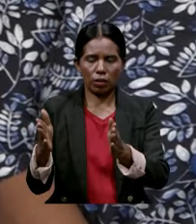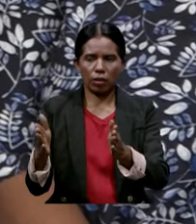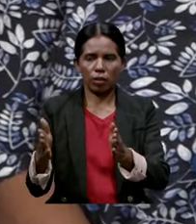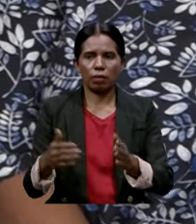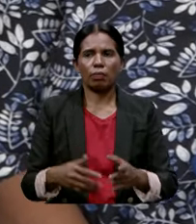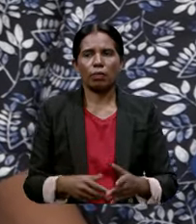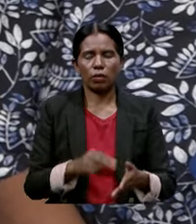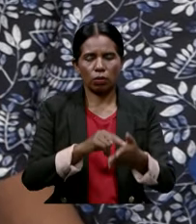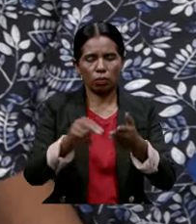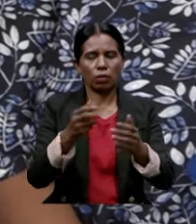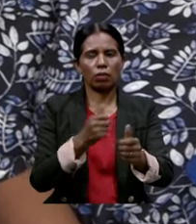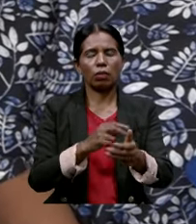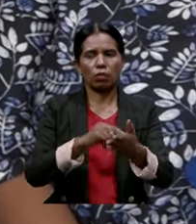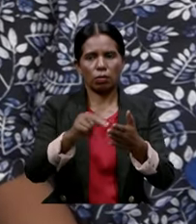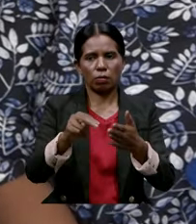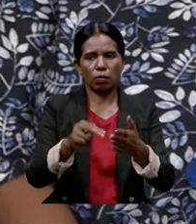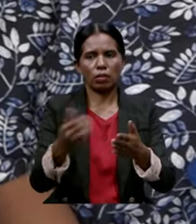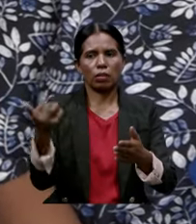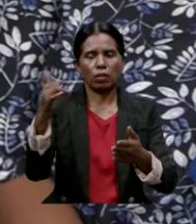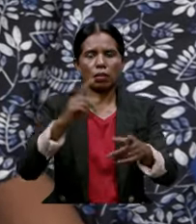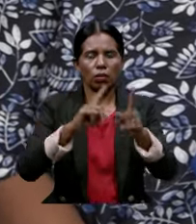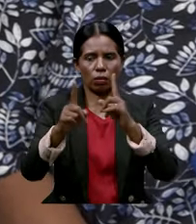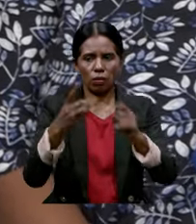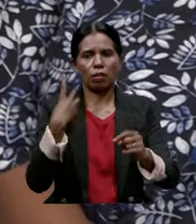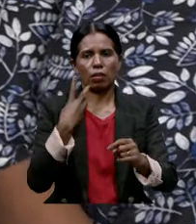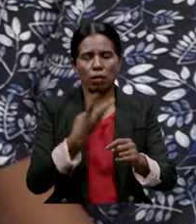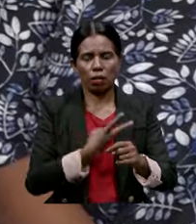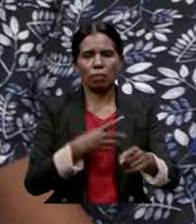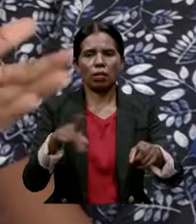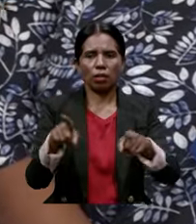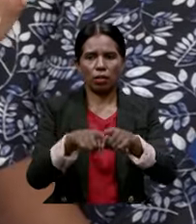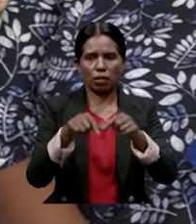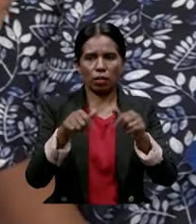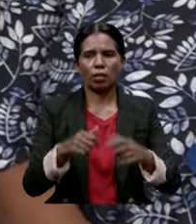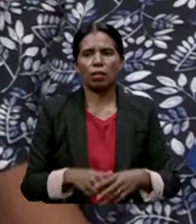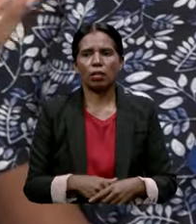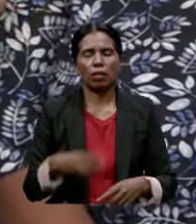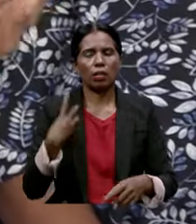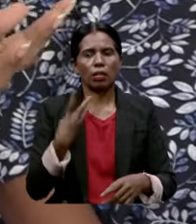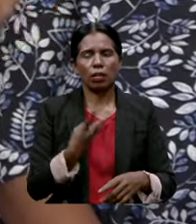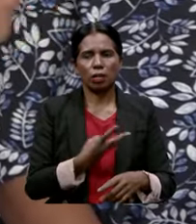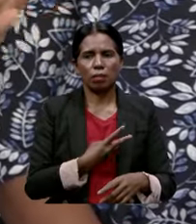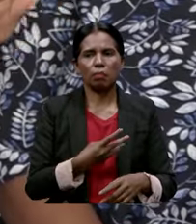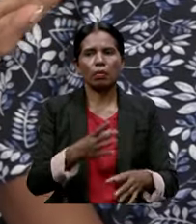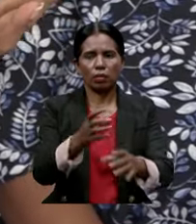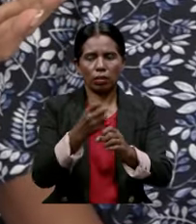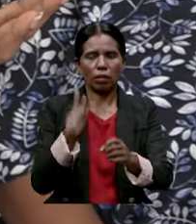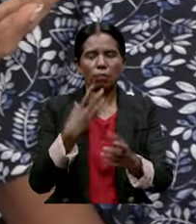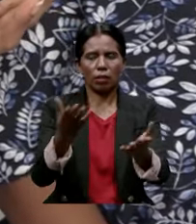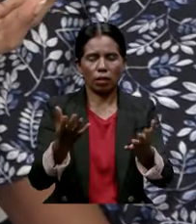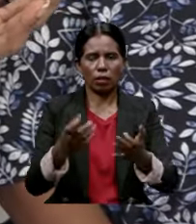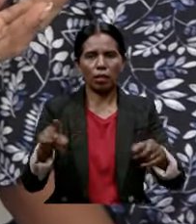ne ida ne ma uhin sira kualia mai ami dia nansa ne ne mos amis ami musimu ami hakara kansa